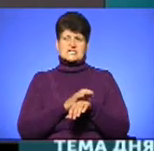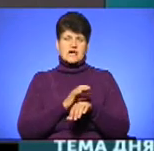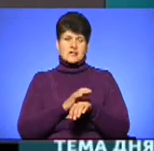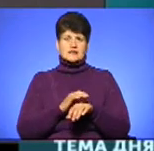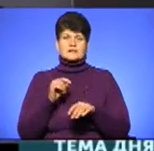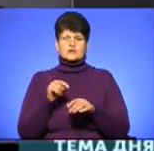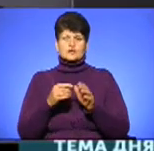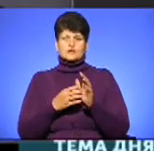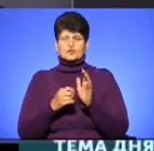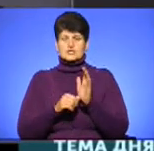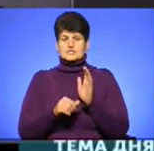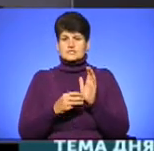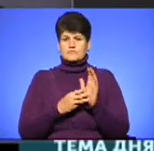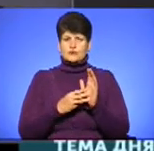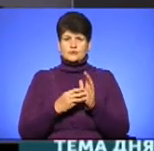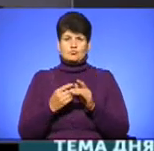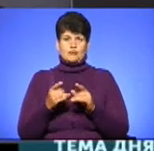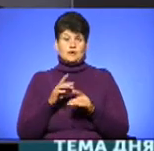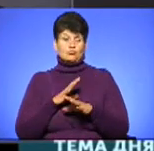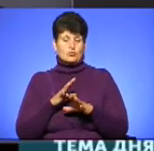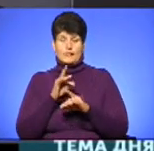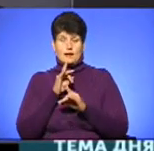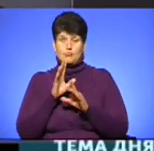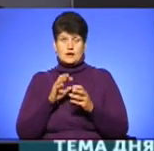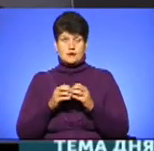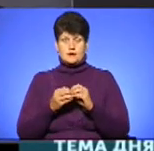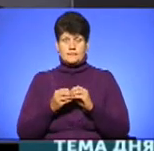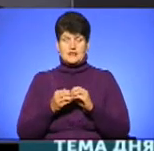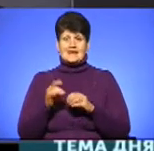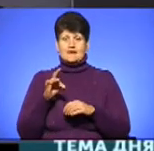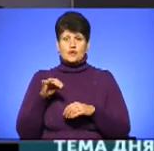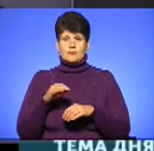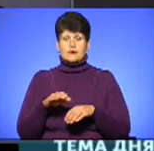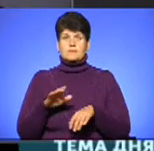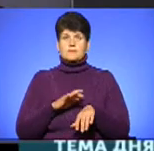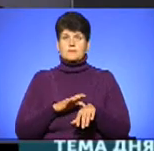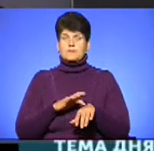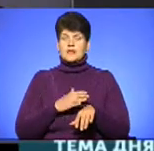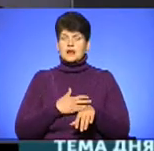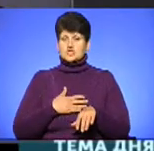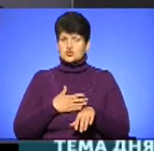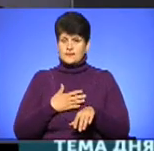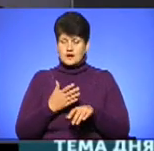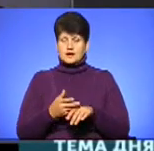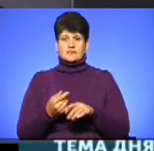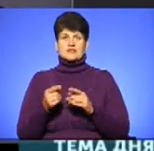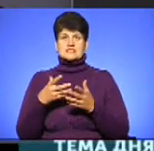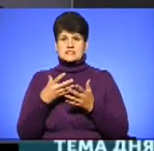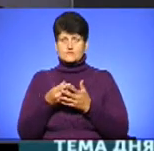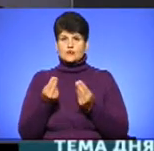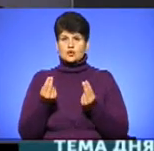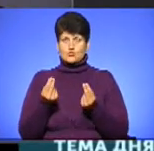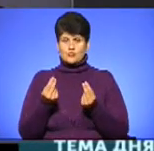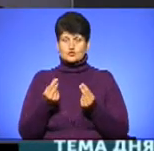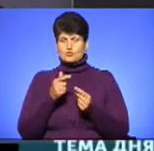1978 по 82 рік і дала непогані результати. Наша Європа дуже вболіває в тій ситуації, вони навіть за свої кошти